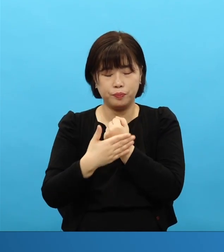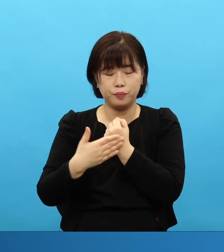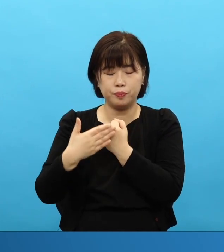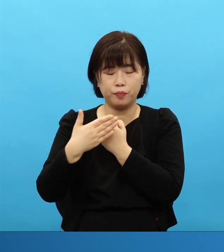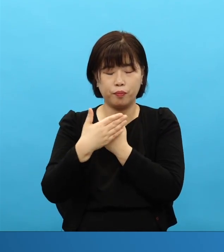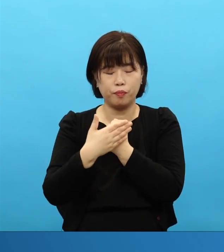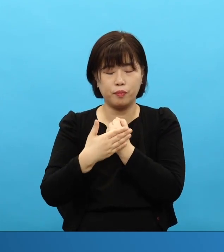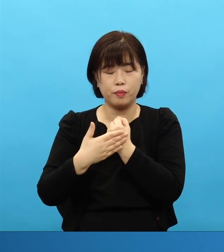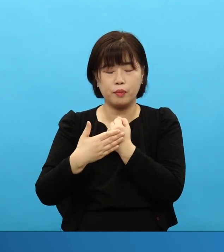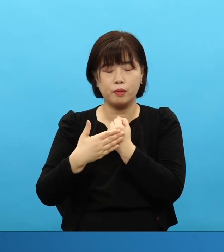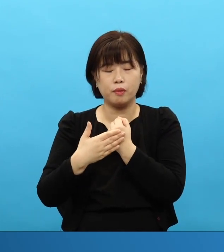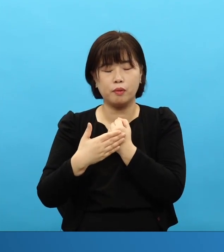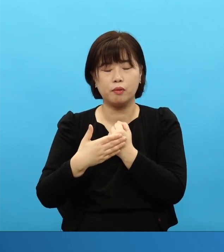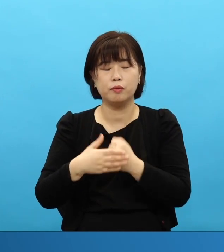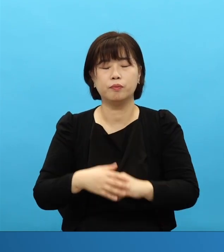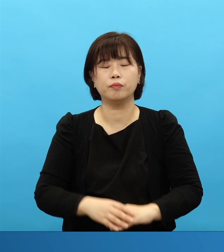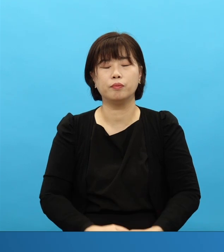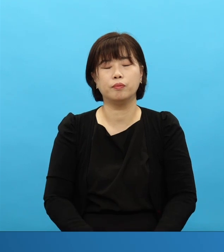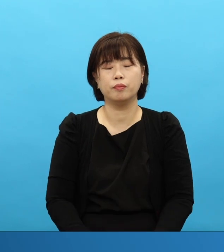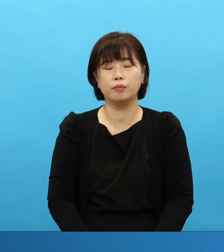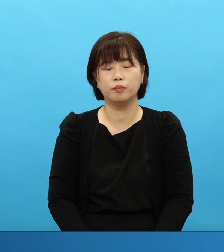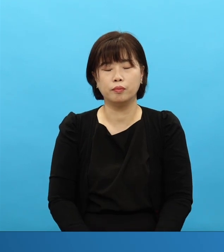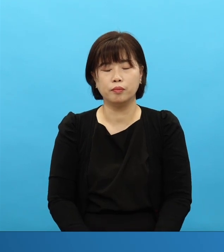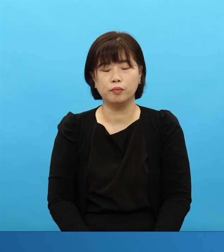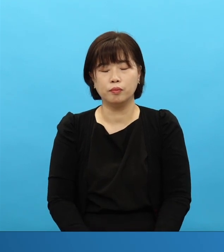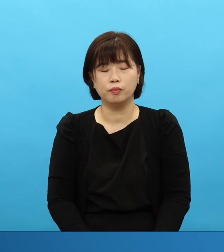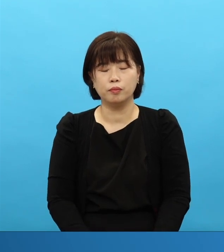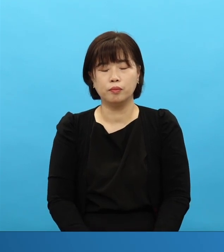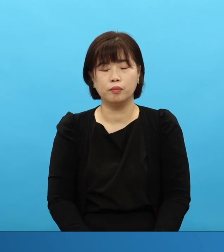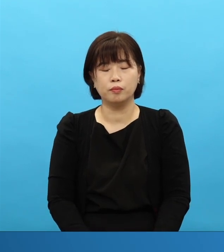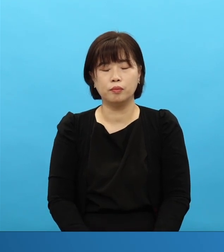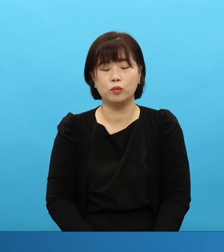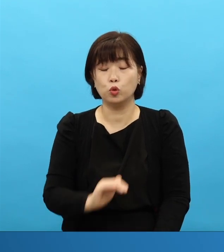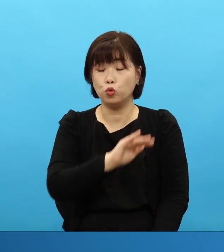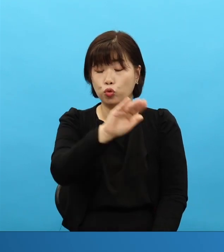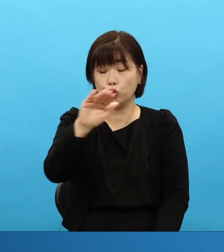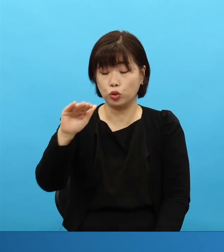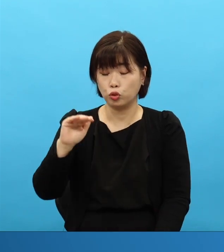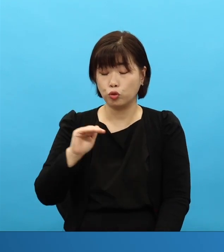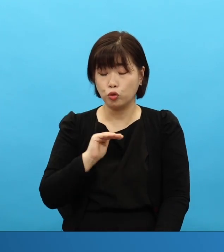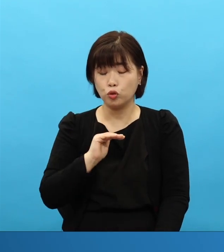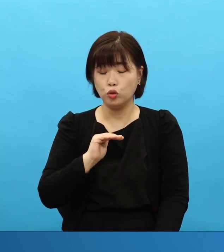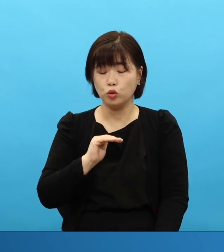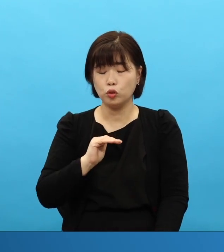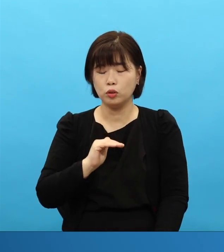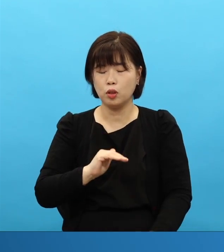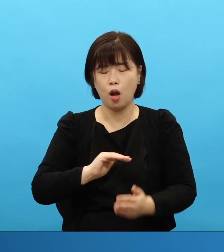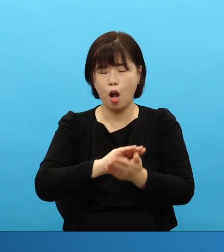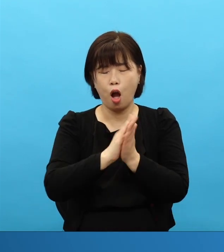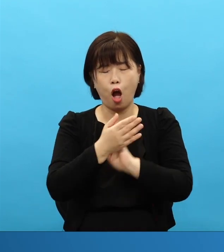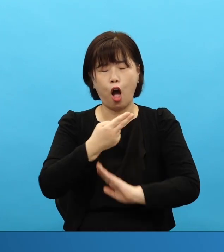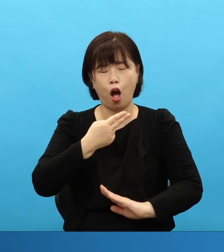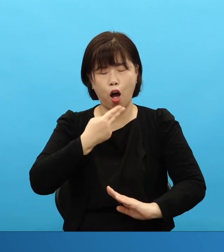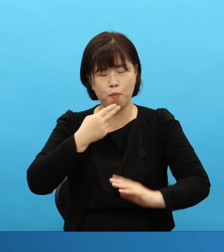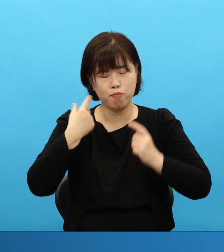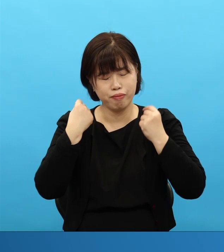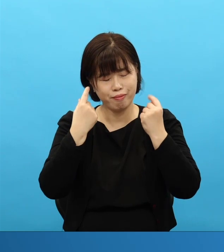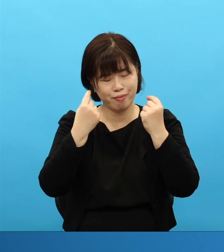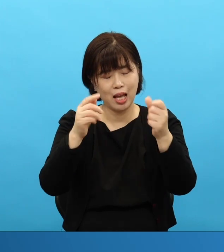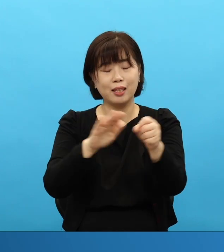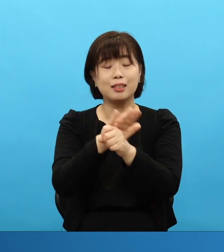King, priest, and prophet, 우리를 변함없이